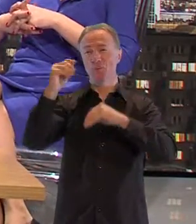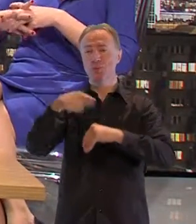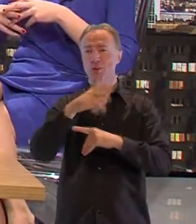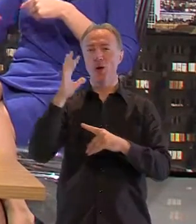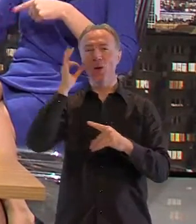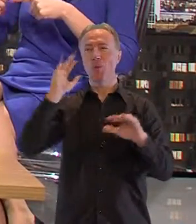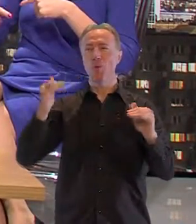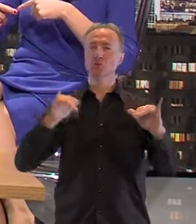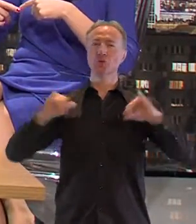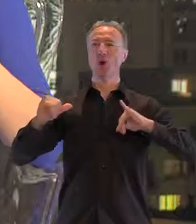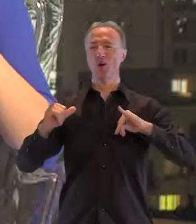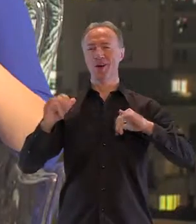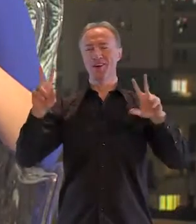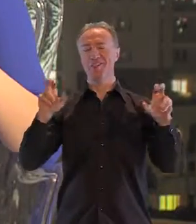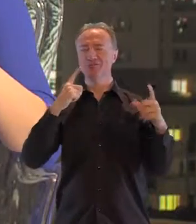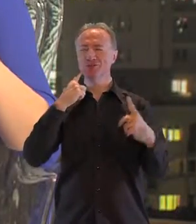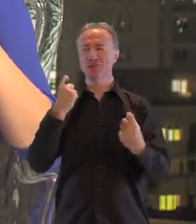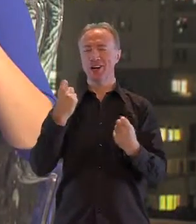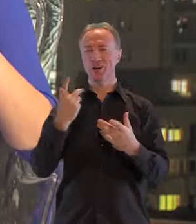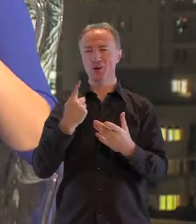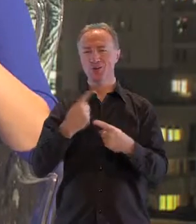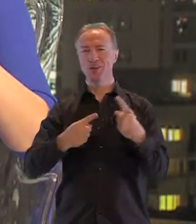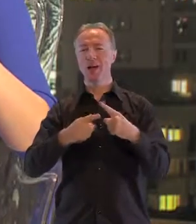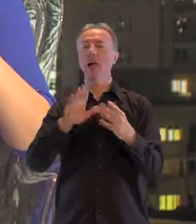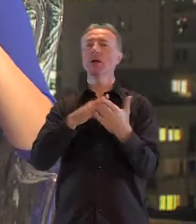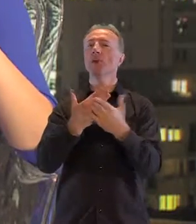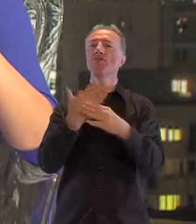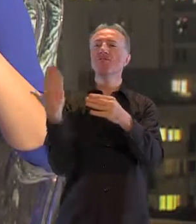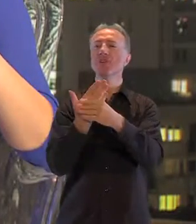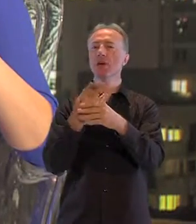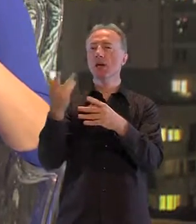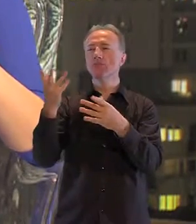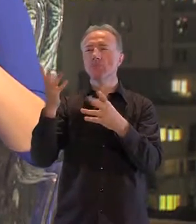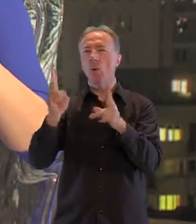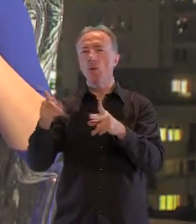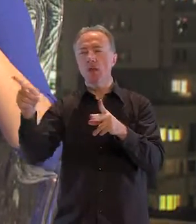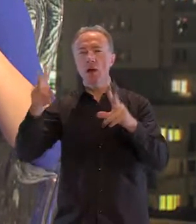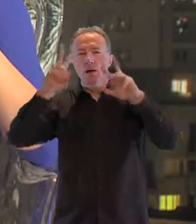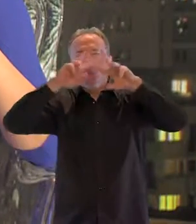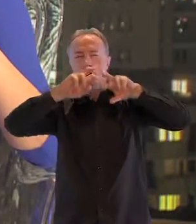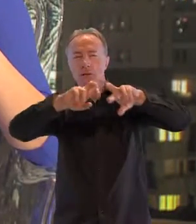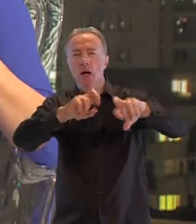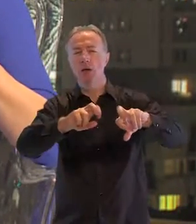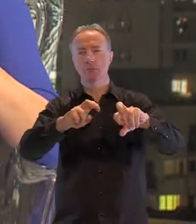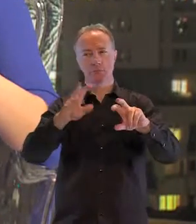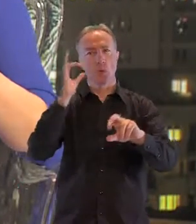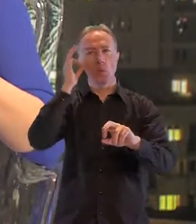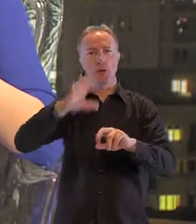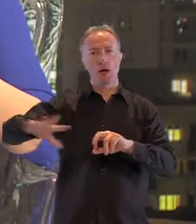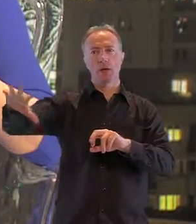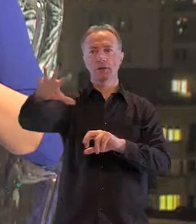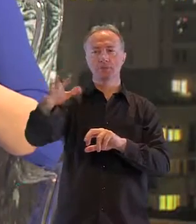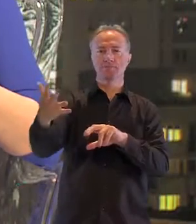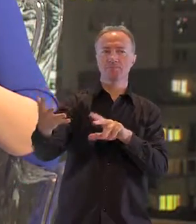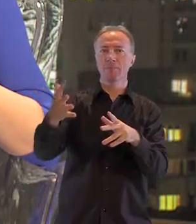rządzące. Na przykładzie firm. Badania pokazują, że co prawda kobiety są, jeszcze nie ma